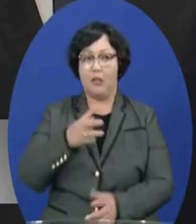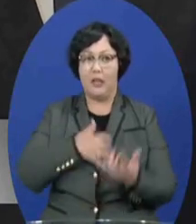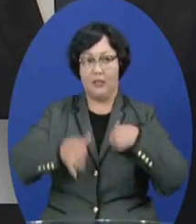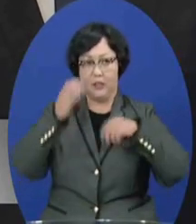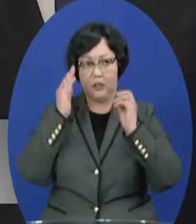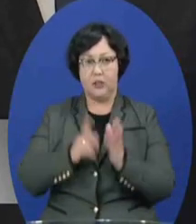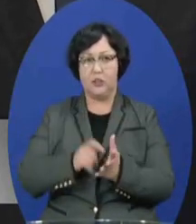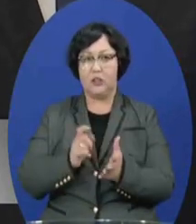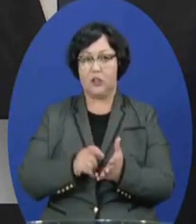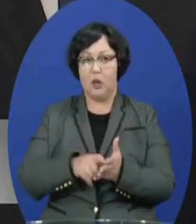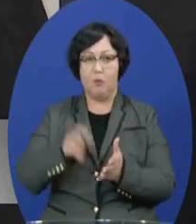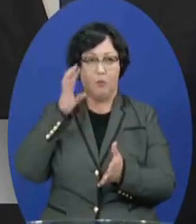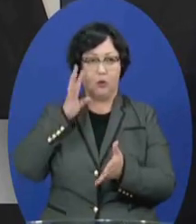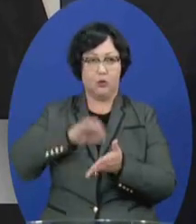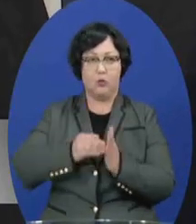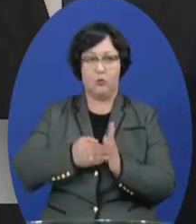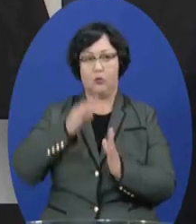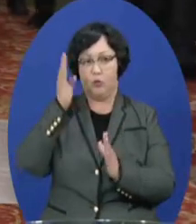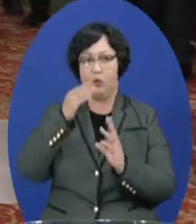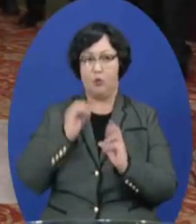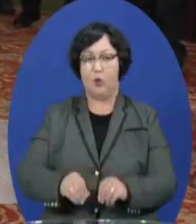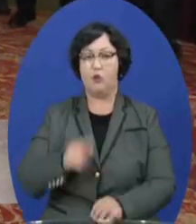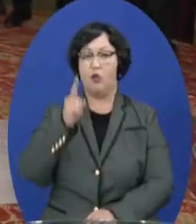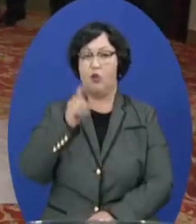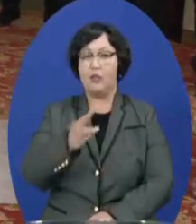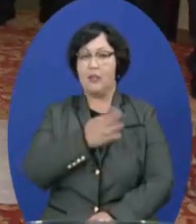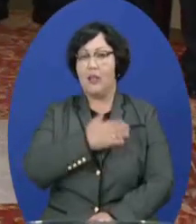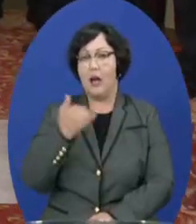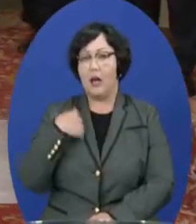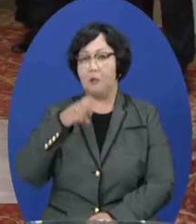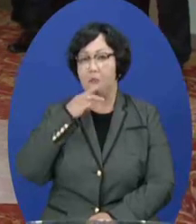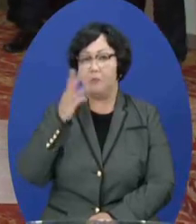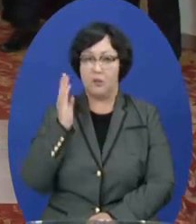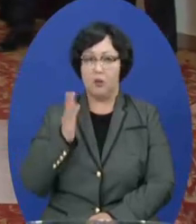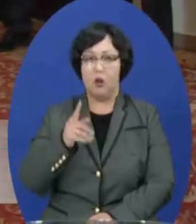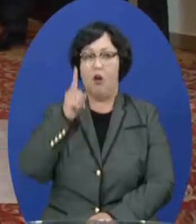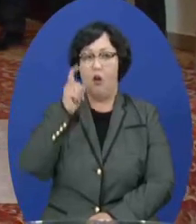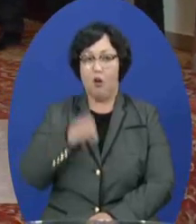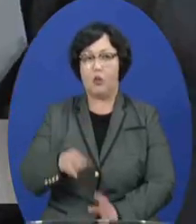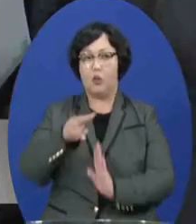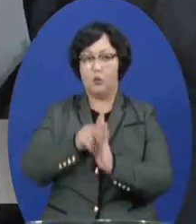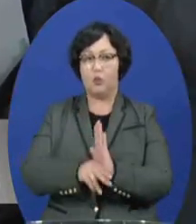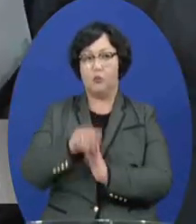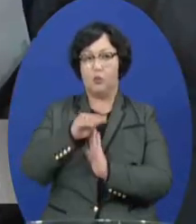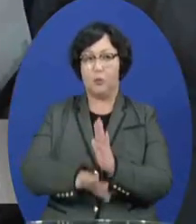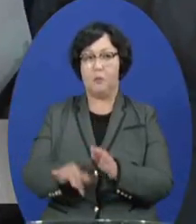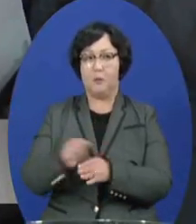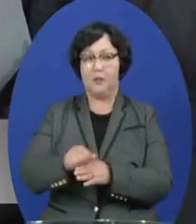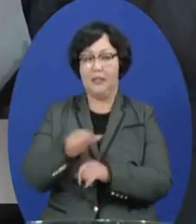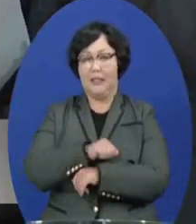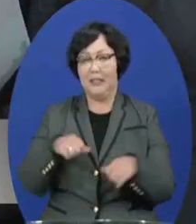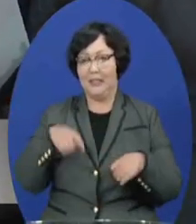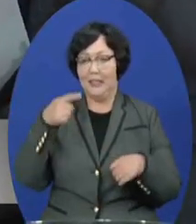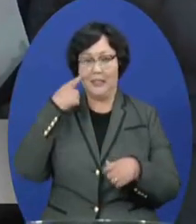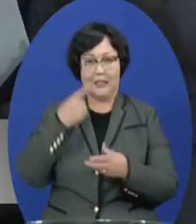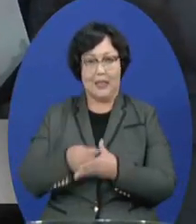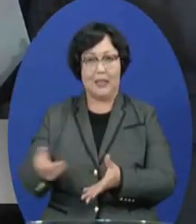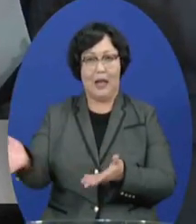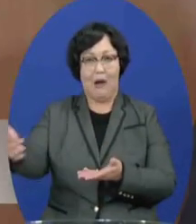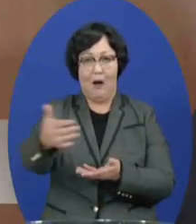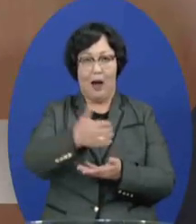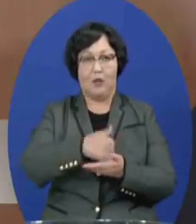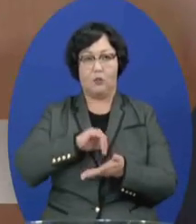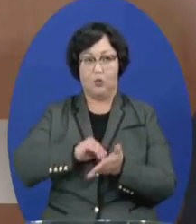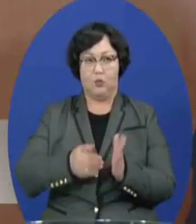олон асуудлыг шийдвэрлэх бодлого тодорхой болно гэж хотын дарга мэдээлж байна. Хотын дүрм журмыг боловсруулахдаа иргэдээс санал авахар